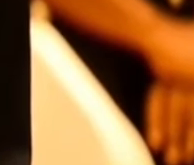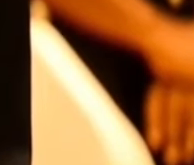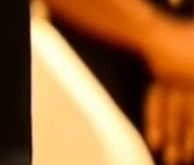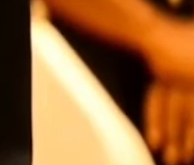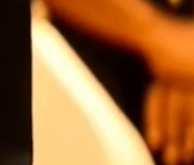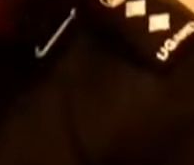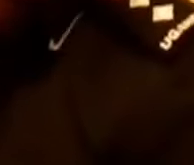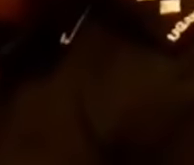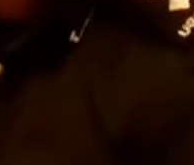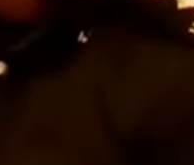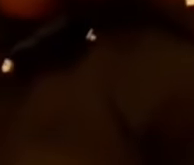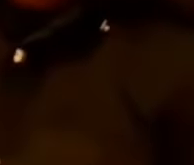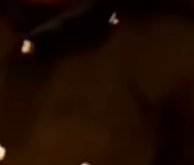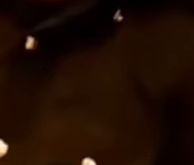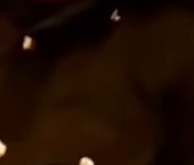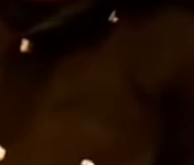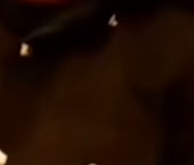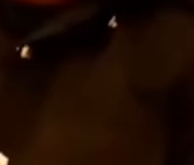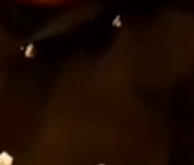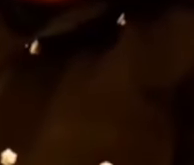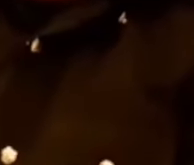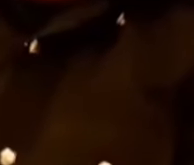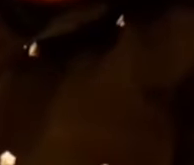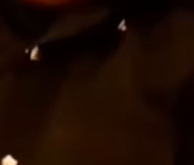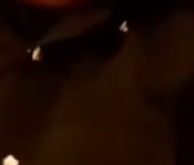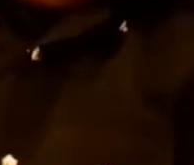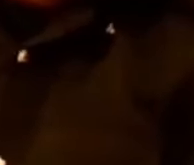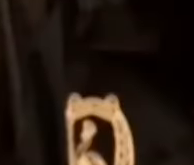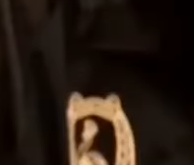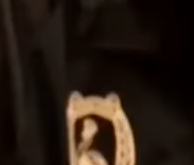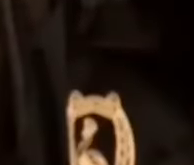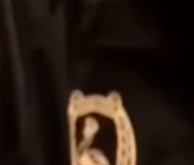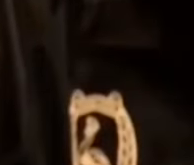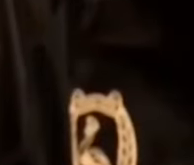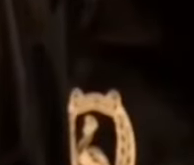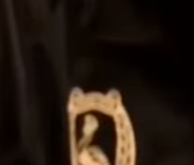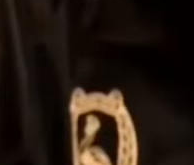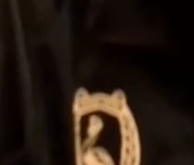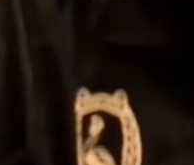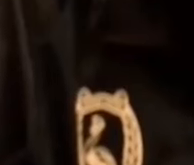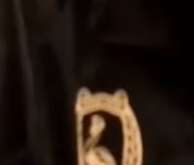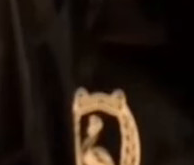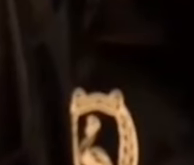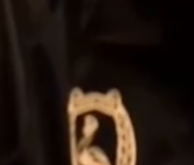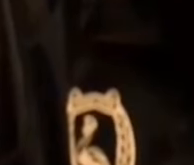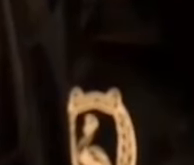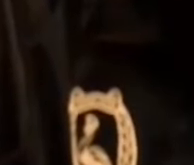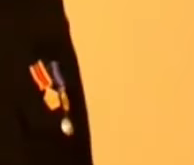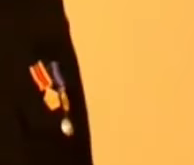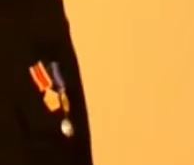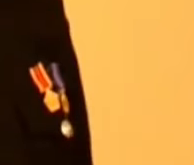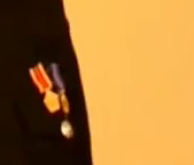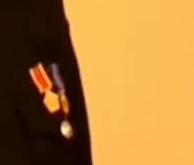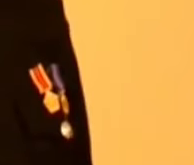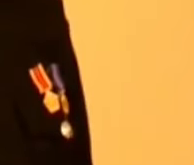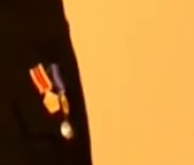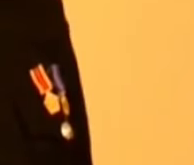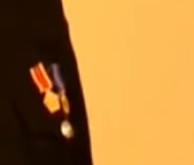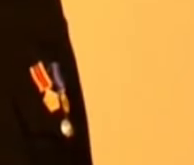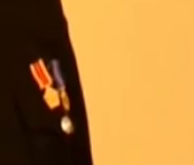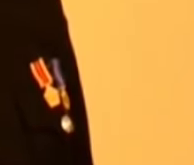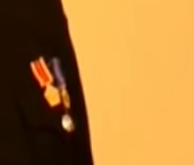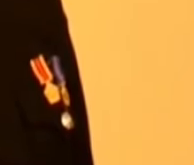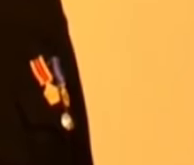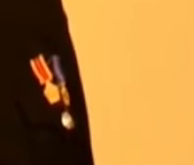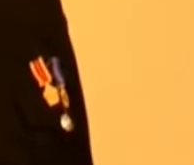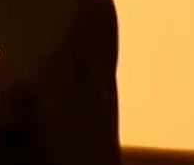yavuddeyo ne feza mu mbiro za mita 13 ez'okubuuka obusenge nga bw'ogwa mu mazzi. Bano basimiddwa ekitongole kya poliisi n'ekijjulo ekyateekeddwa ku Protea